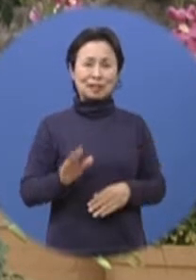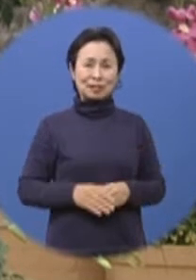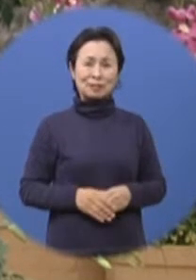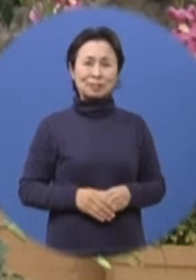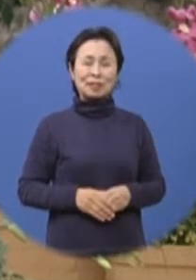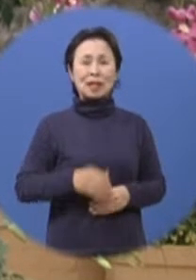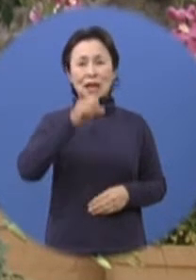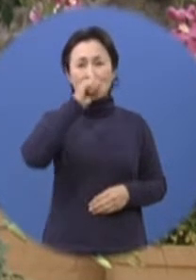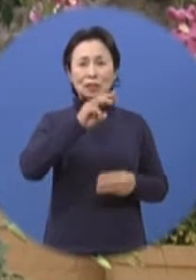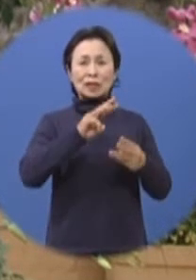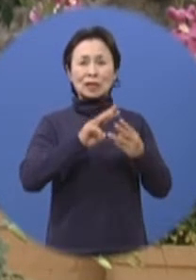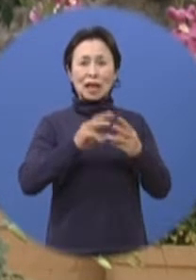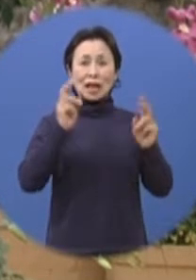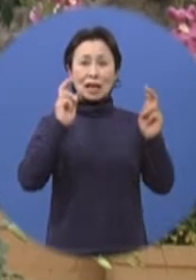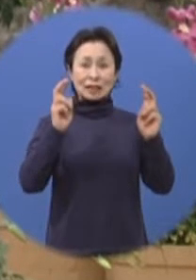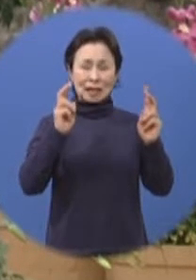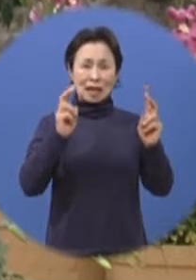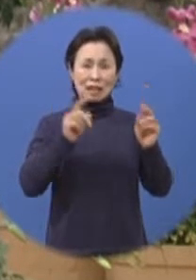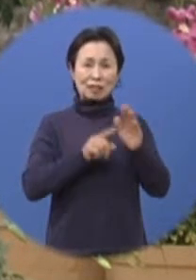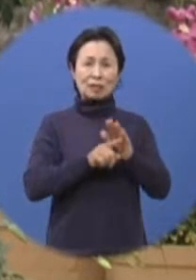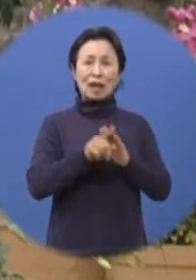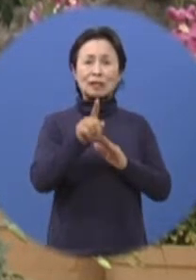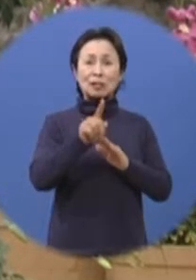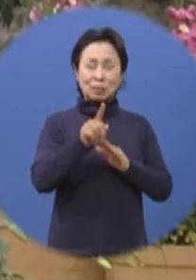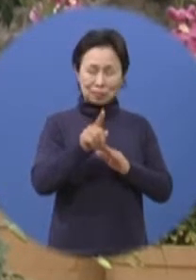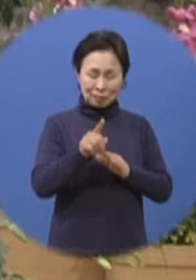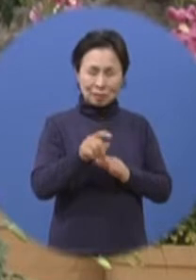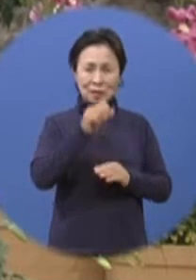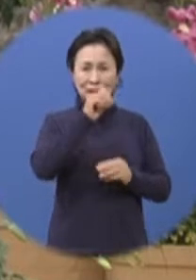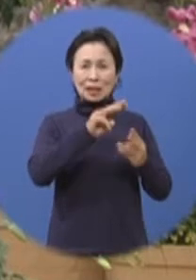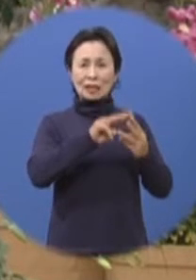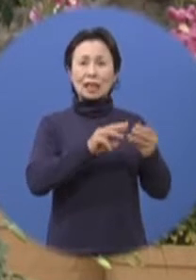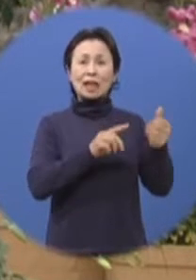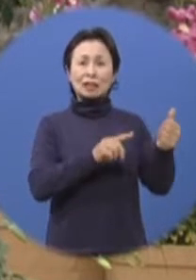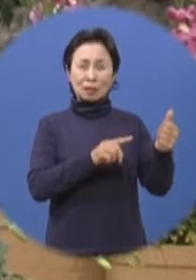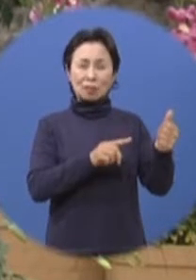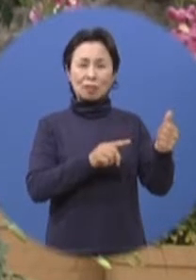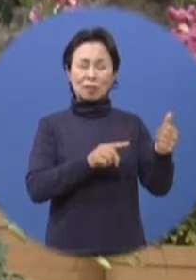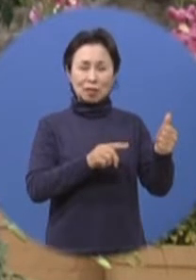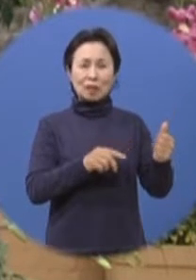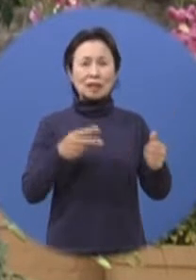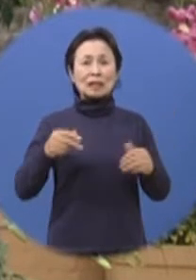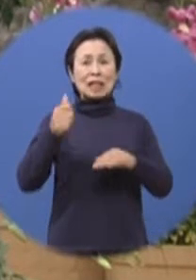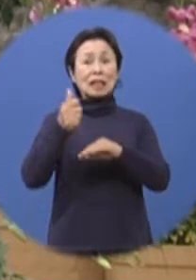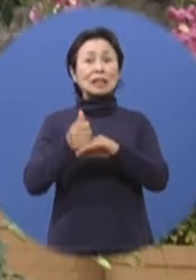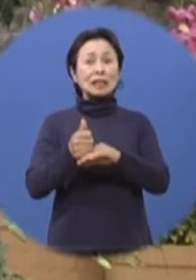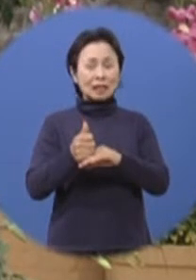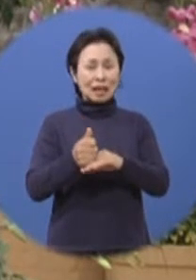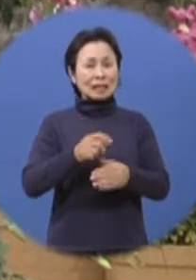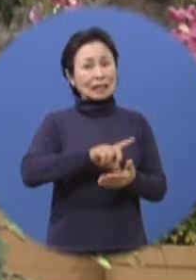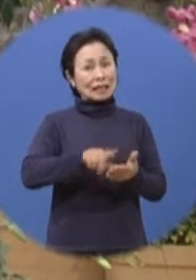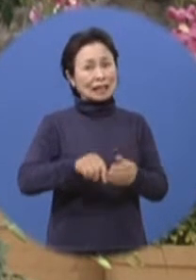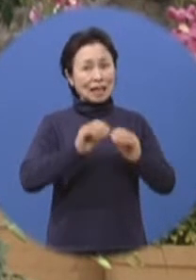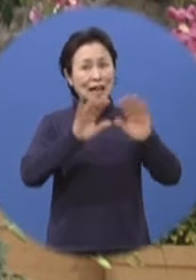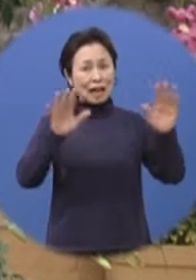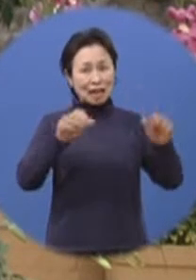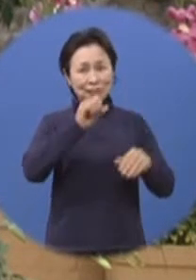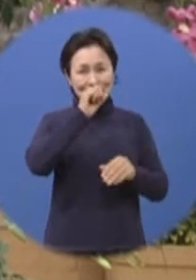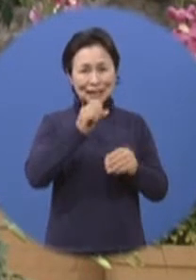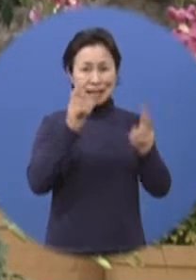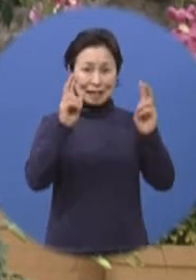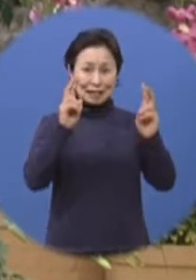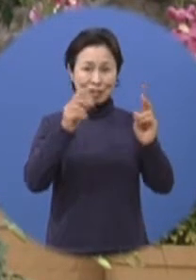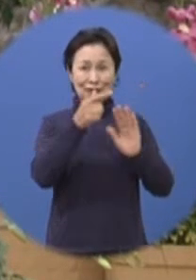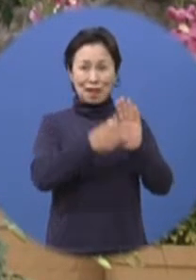会長の吉田拡さんとに坂知事が地域で輝くグッドカンパニーをテーマに語り合いますではご覧